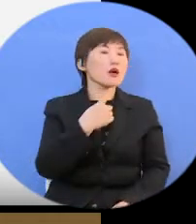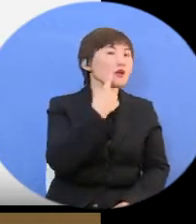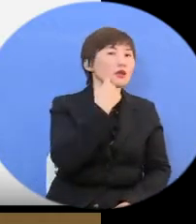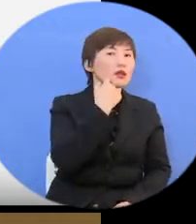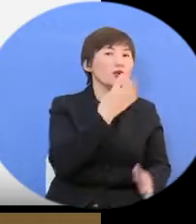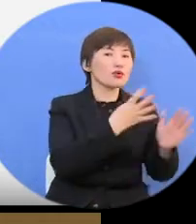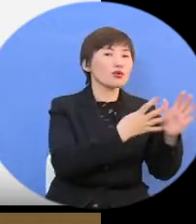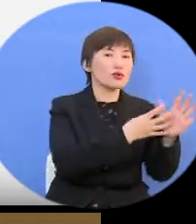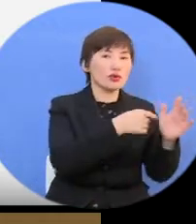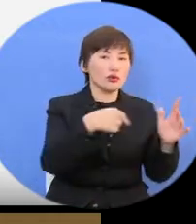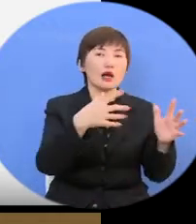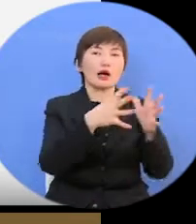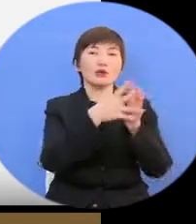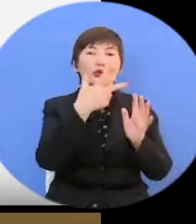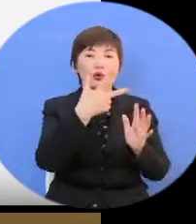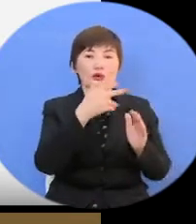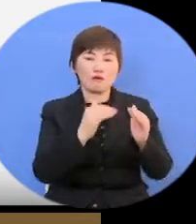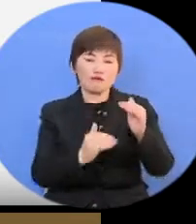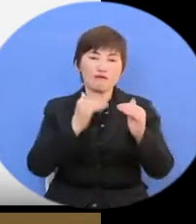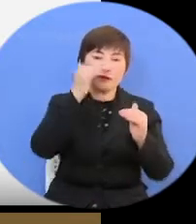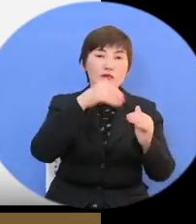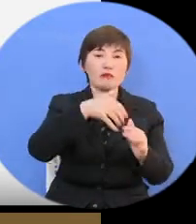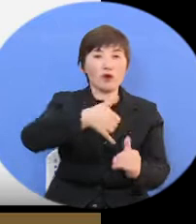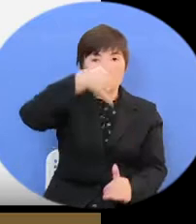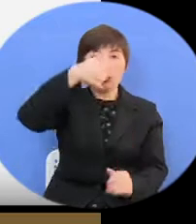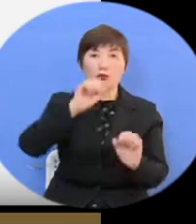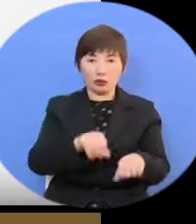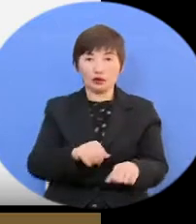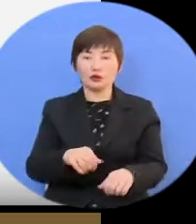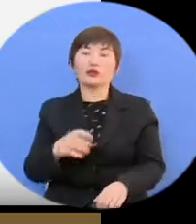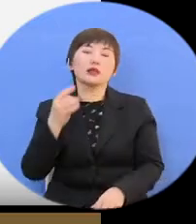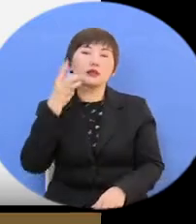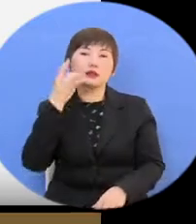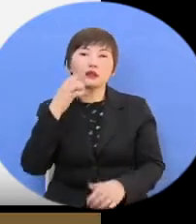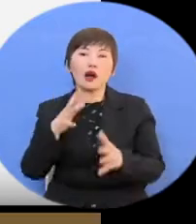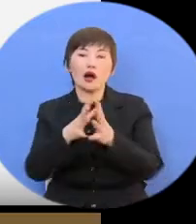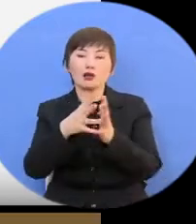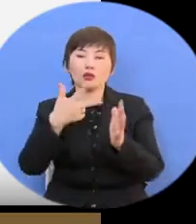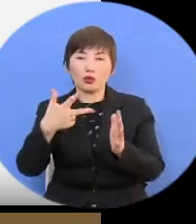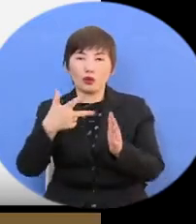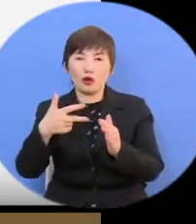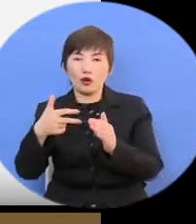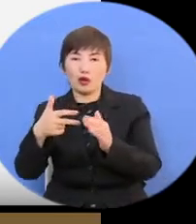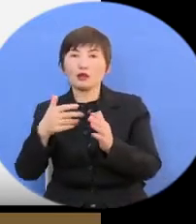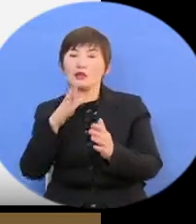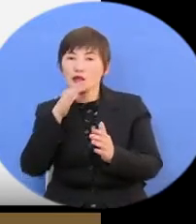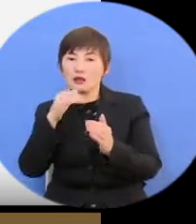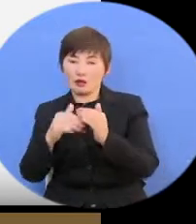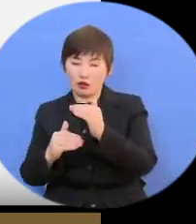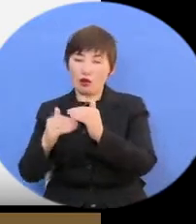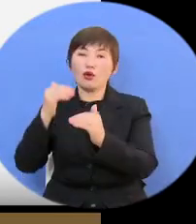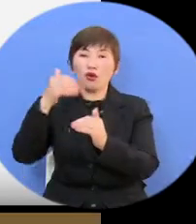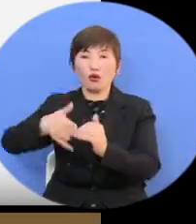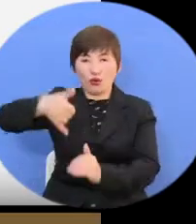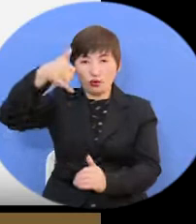13 наснда эрчимтэй өсдөг бол хүүхдүүд маань 13 наснда өндөр болдог нь дараах графикаас